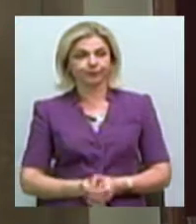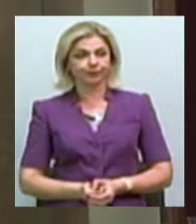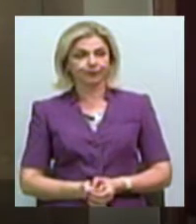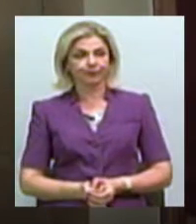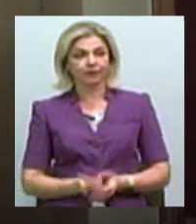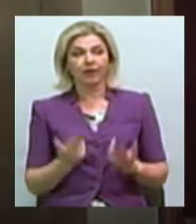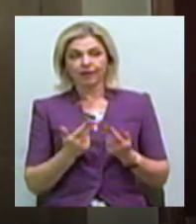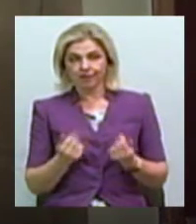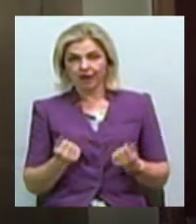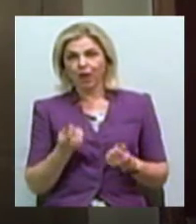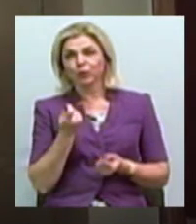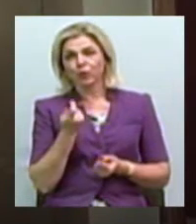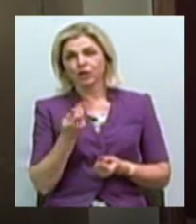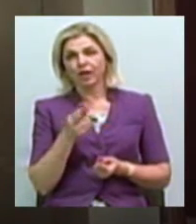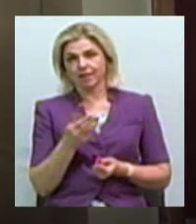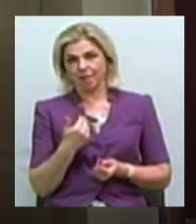для мене було